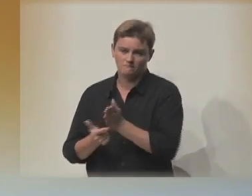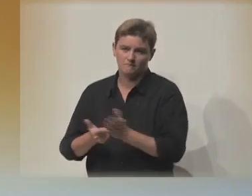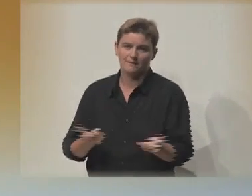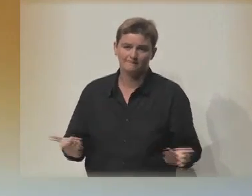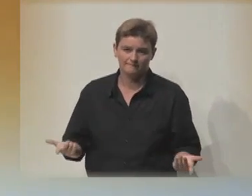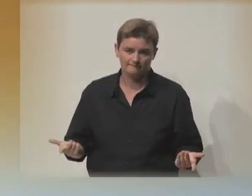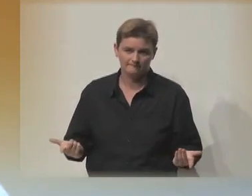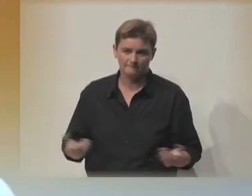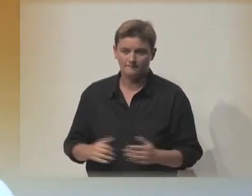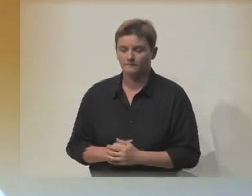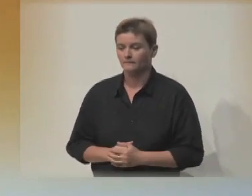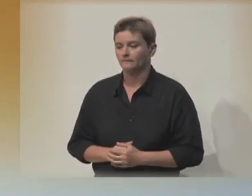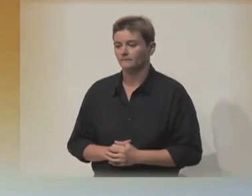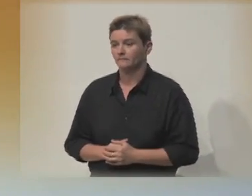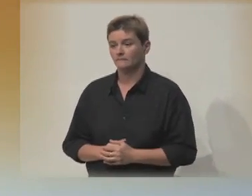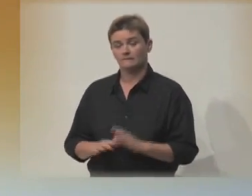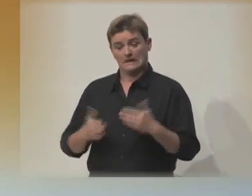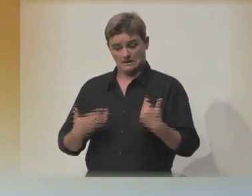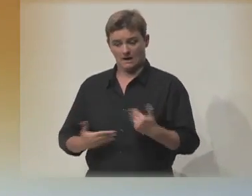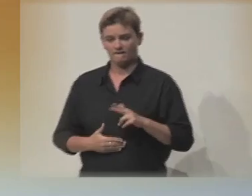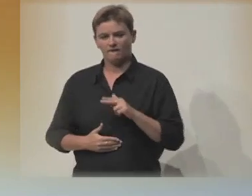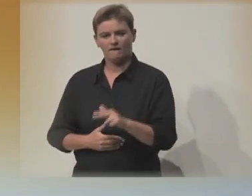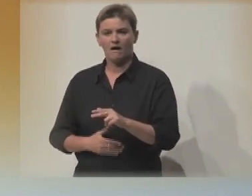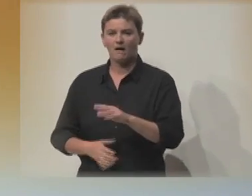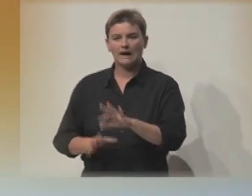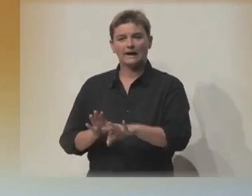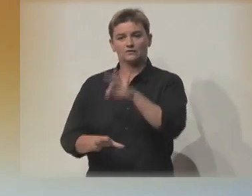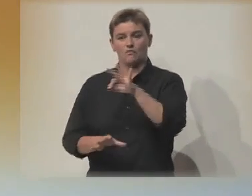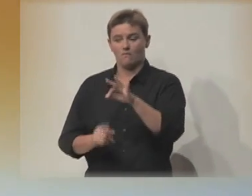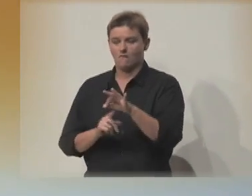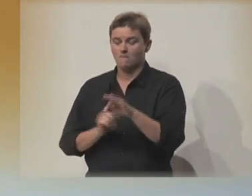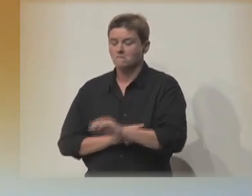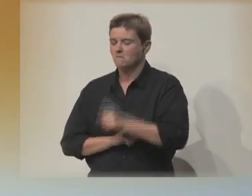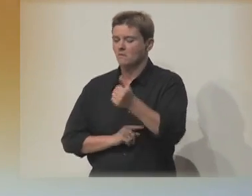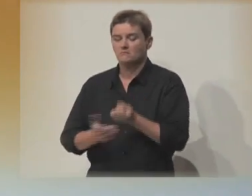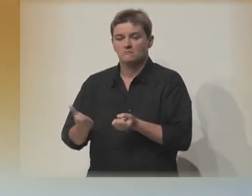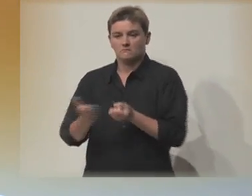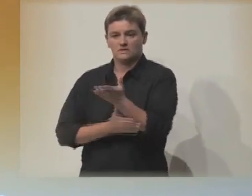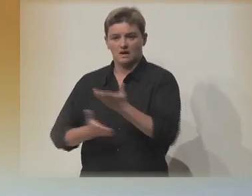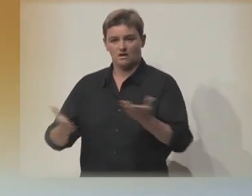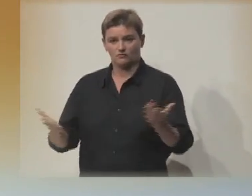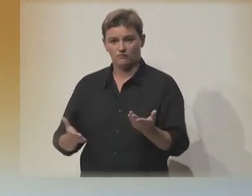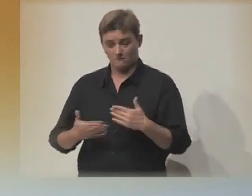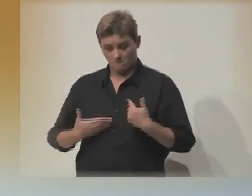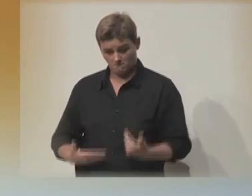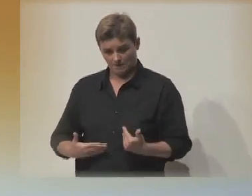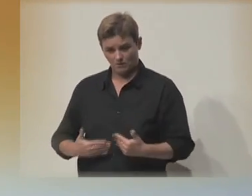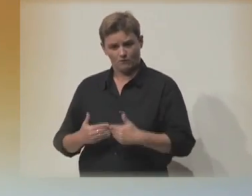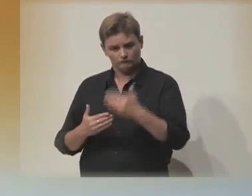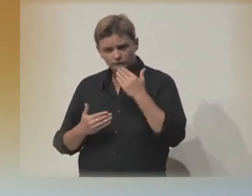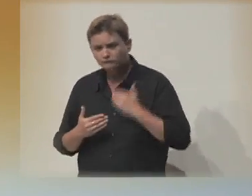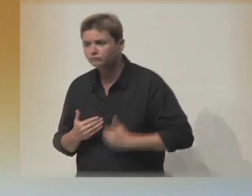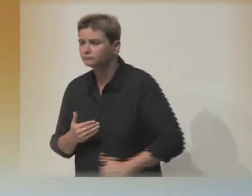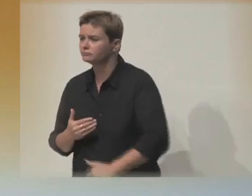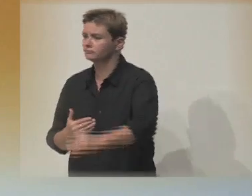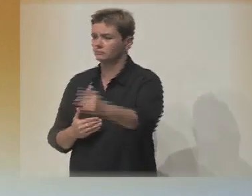nous avons un message dans cette élection, c'est que désormais, en tout cas nous le plaiderons, à